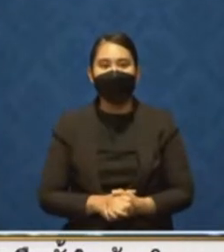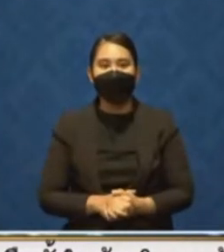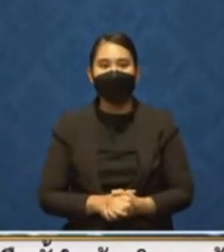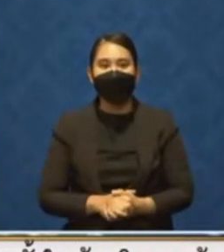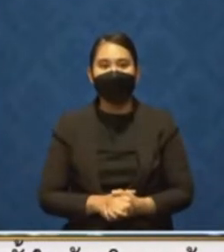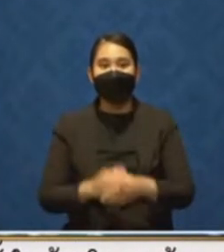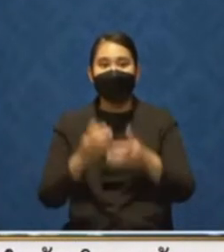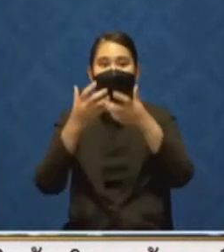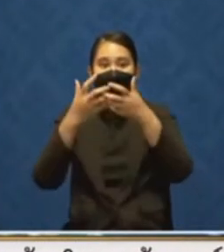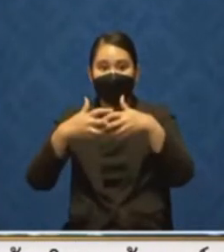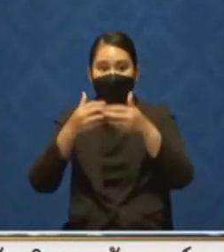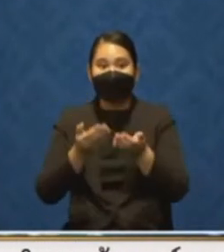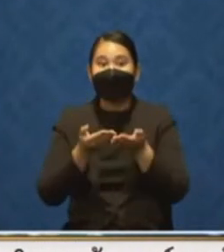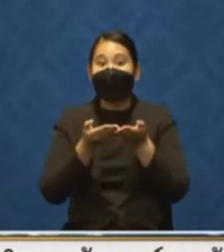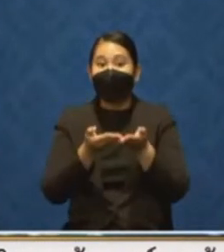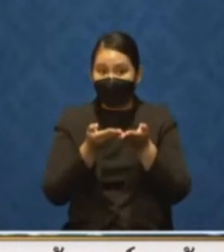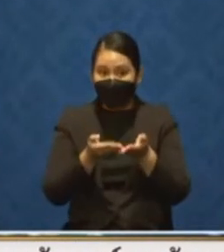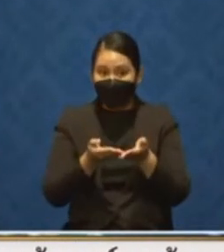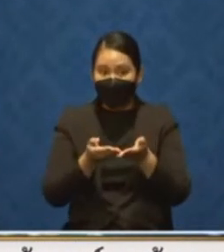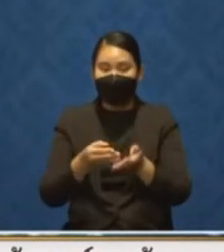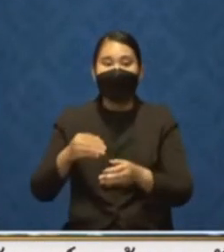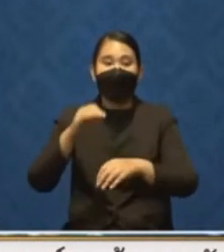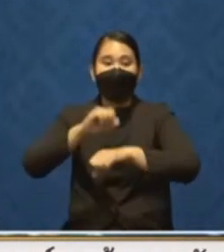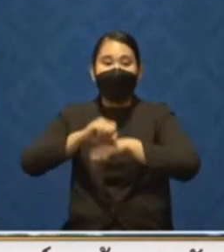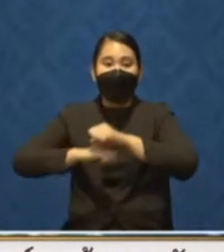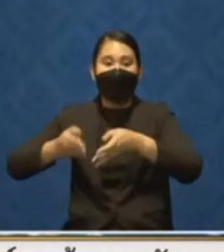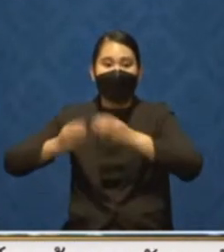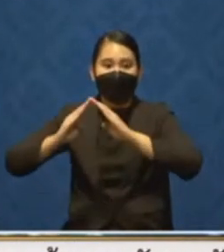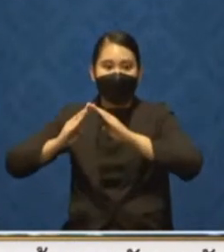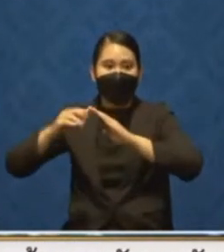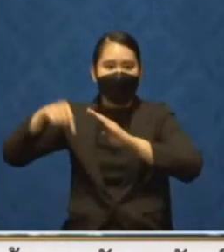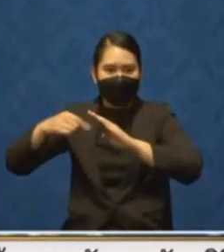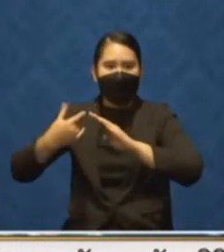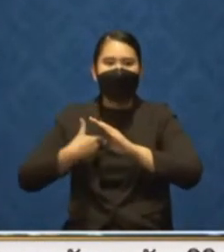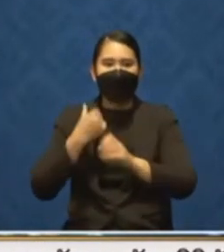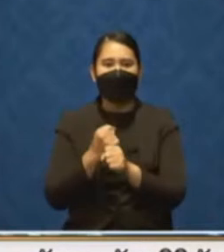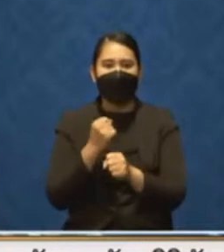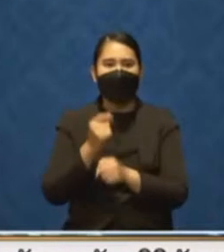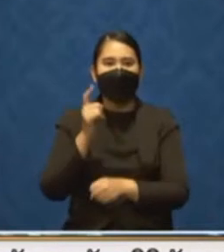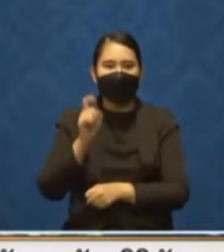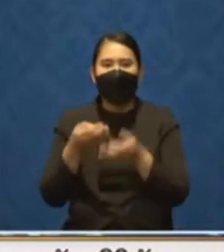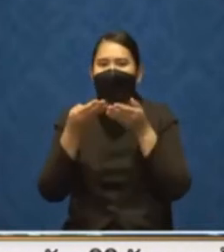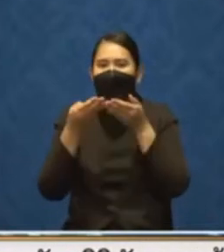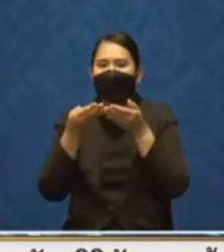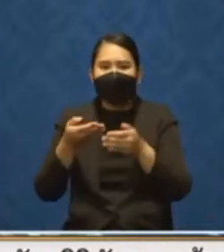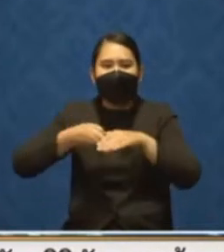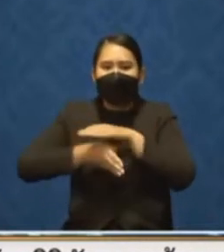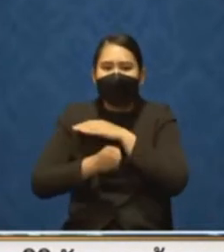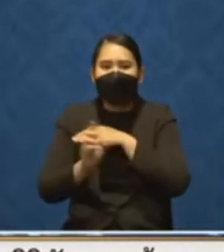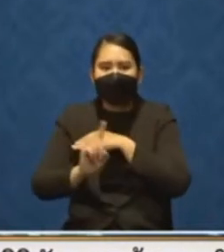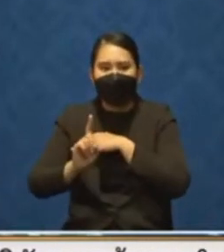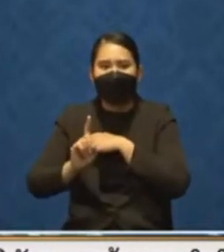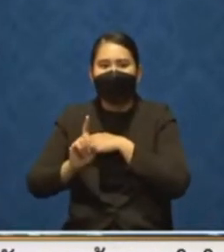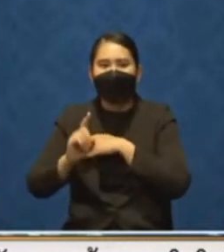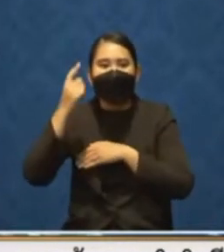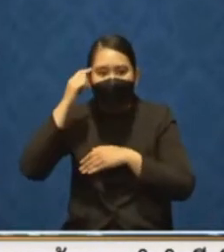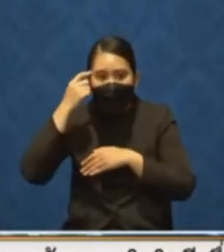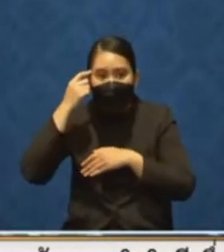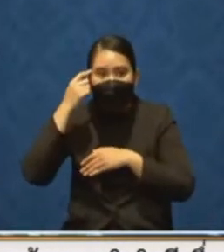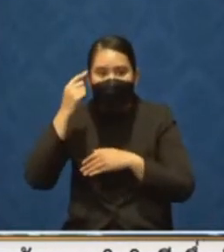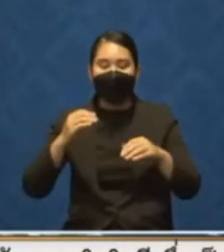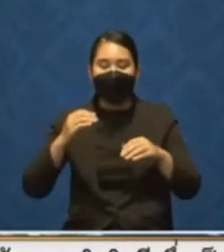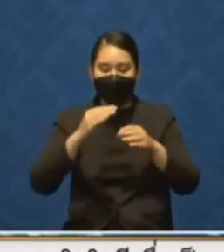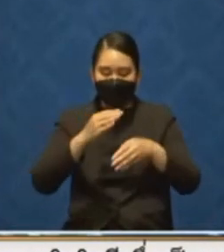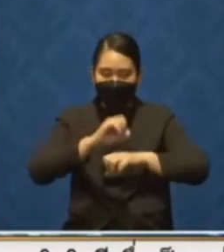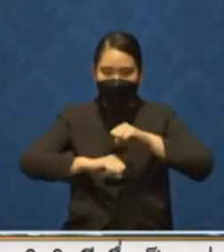ซ่อมเรือลงจอดเลยได้ไม่เดินหน้าไปแล้วเนี่ยยังไงมันก็ต้องทำมันเรือมันจะมาเมื่อไหร่มันก็ต้องไปที่จอดแล้วนะตรงนี้ก็แก้